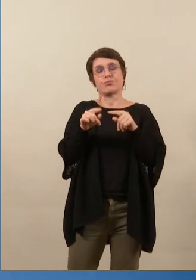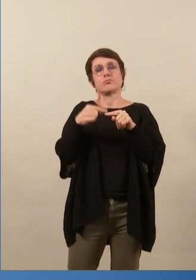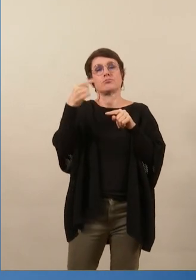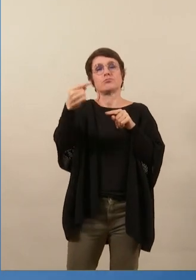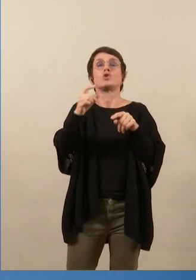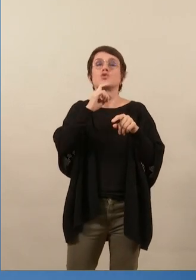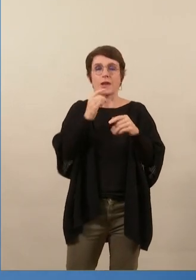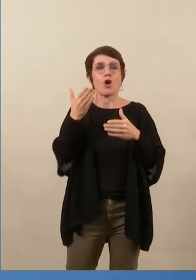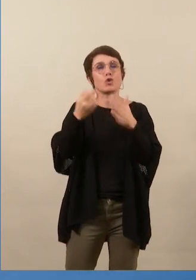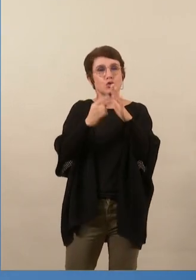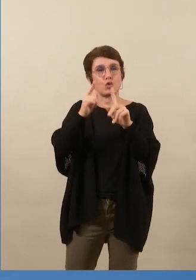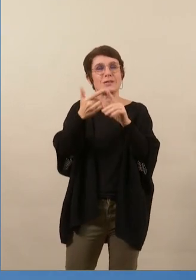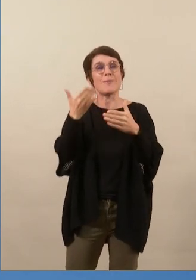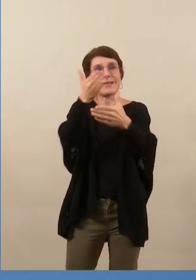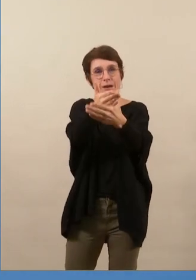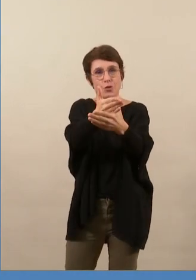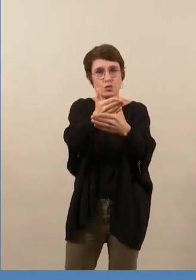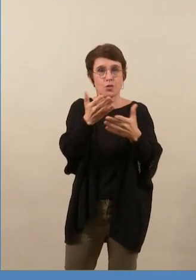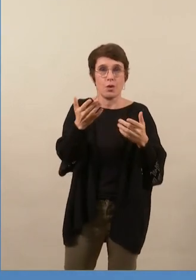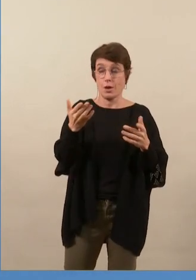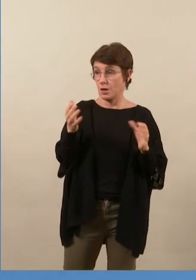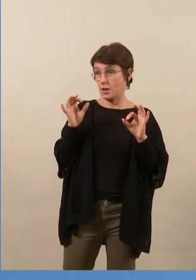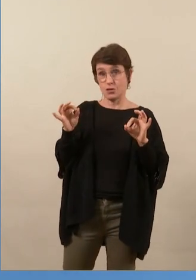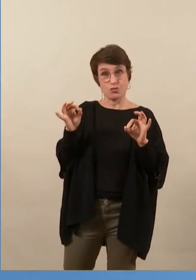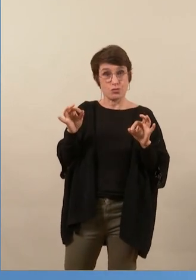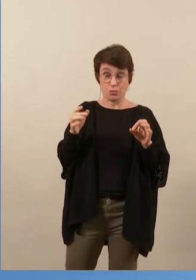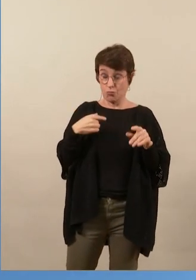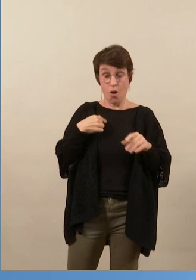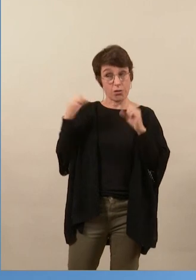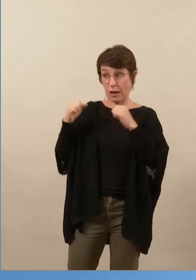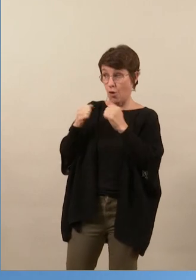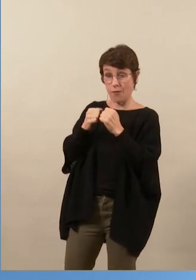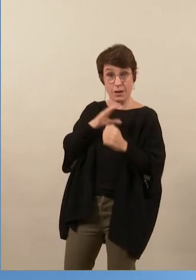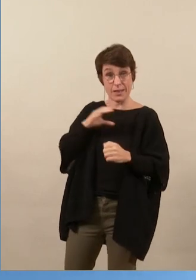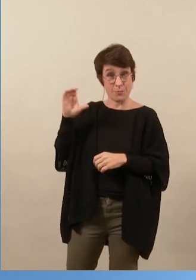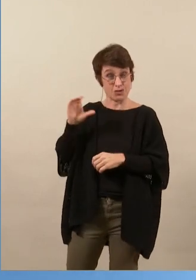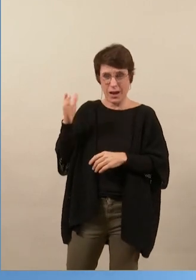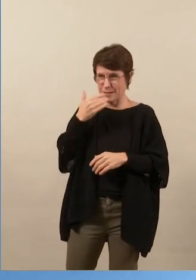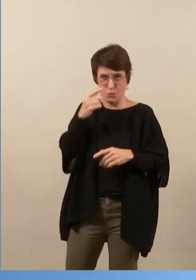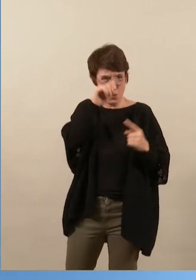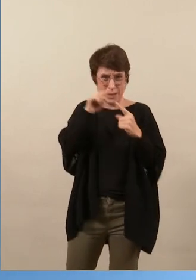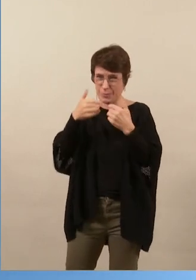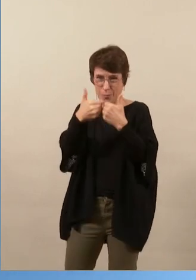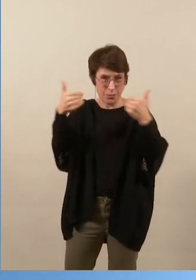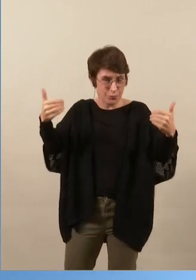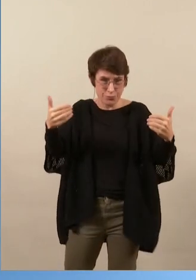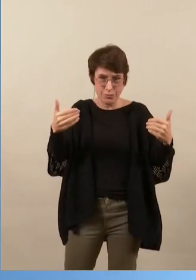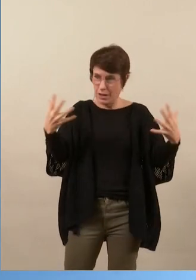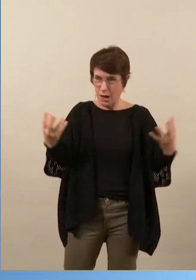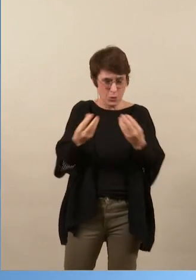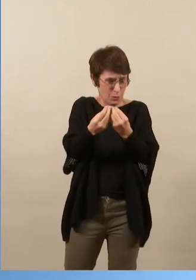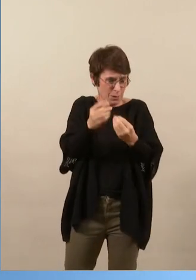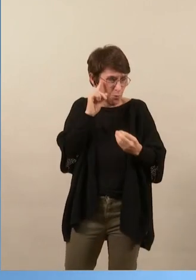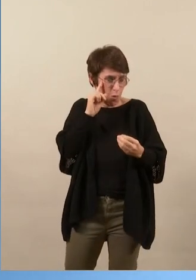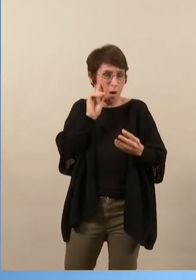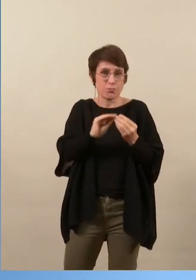pour dire que je ne comprends pas que les débats n'ont pas n''est pas été séparés effectivement les les deux sujets sont bien diff différents et les enjeux qui vont avec